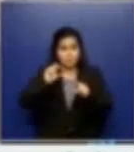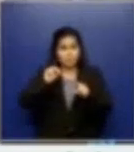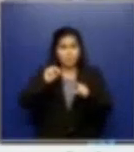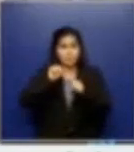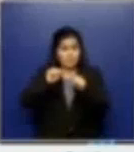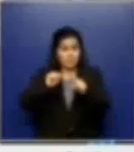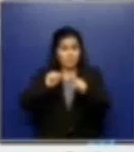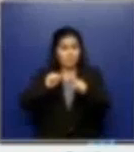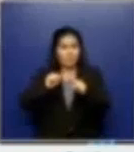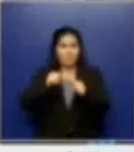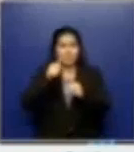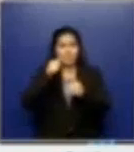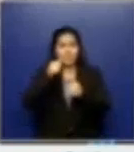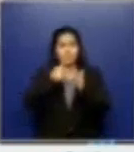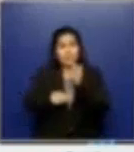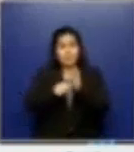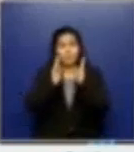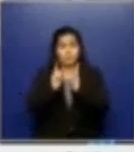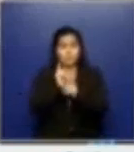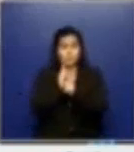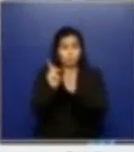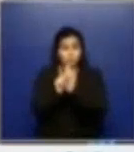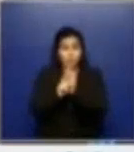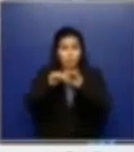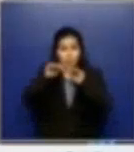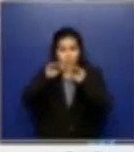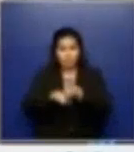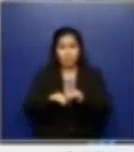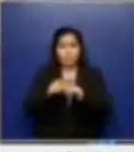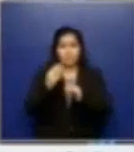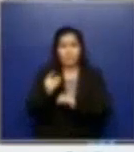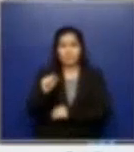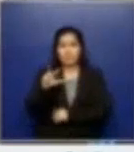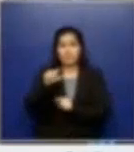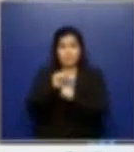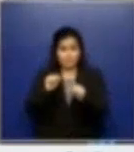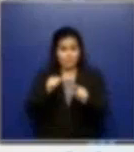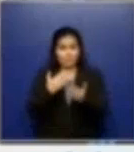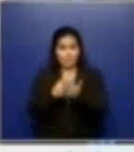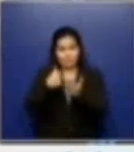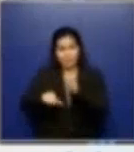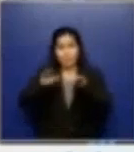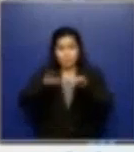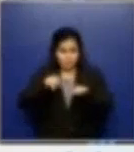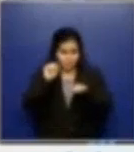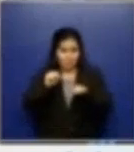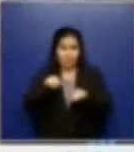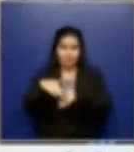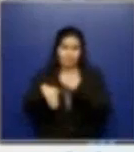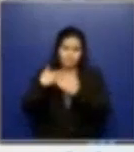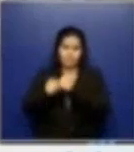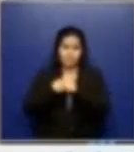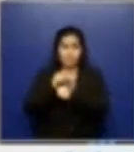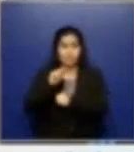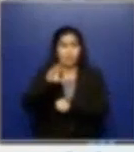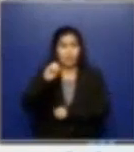30%ภาษีนิติบุคคลนะลงมาเหลือ23ครับแกลดจริงแล้วต่อจากนั้นปี56ก็ลดลงมาอี